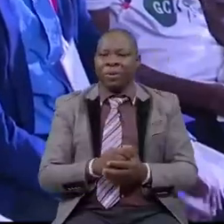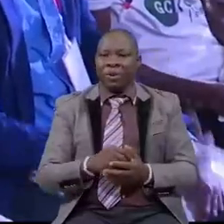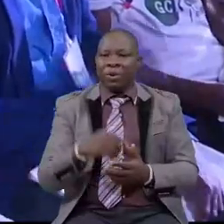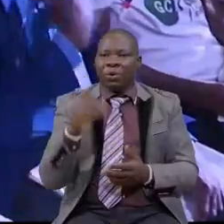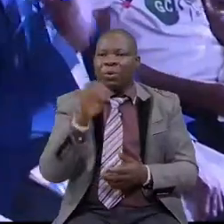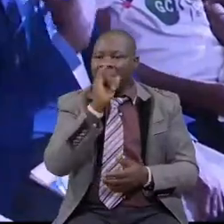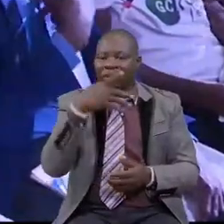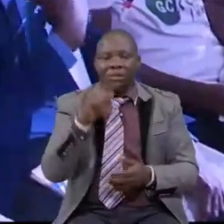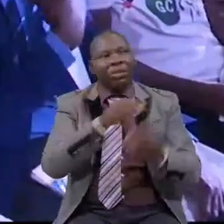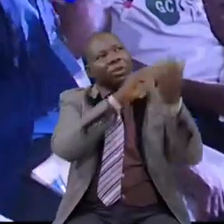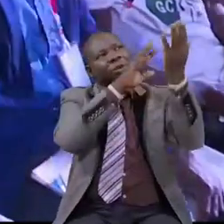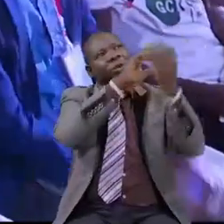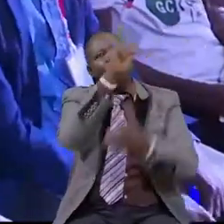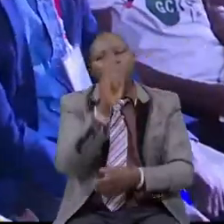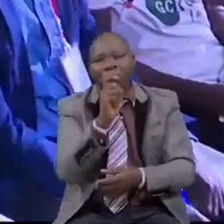Où est l'espérance?